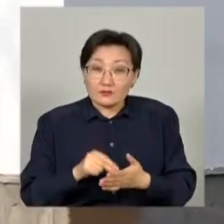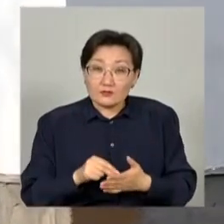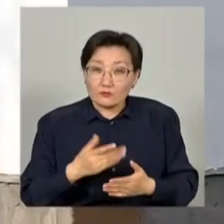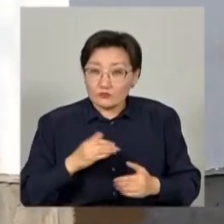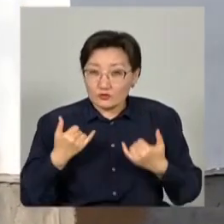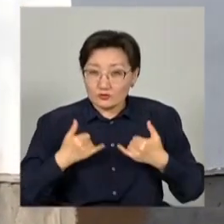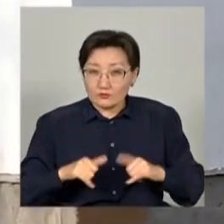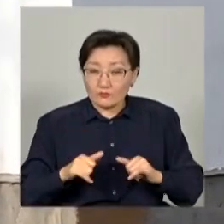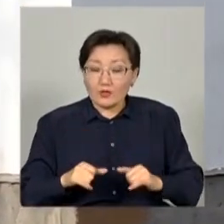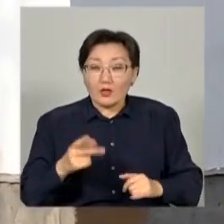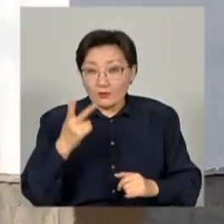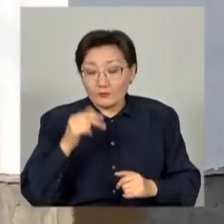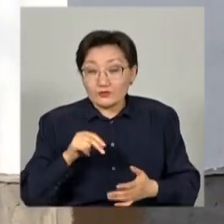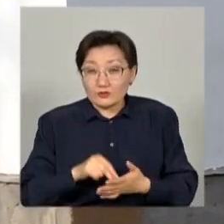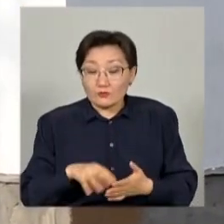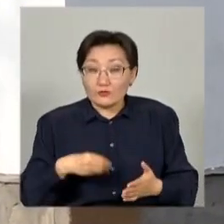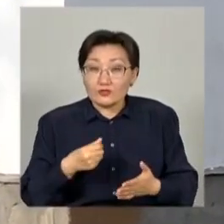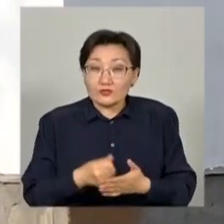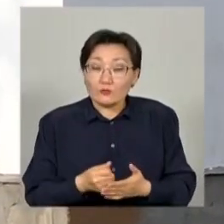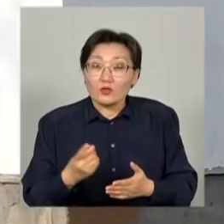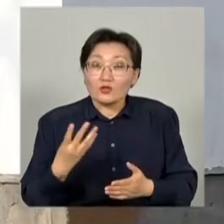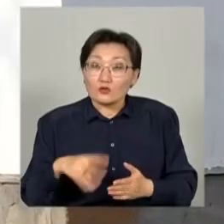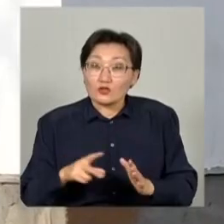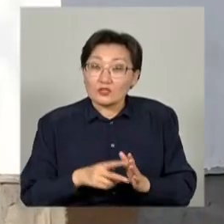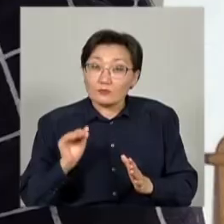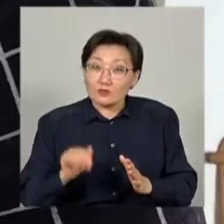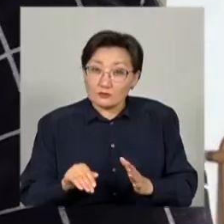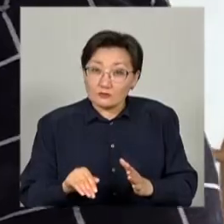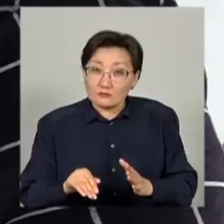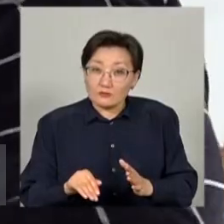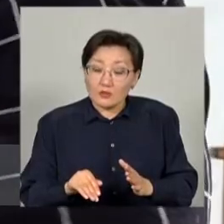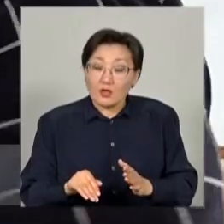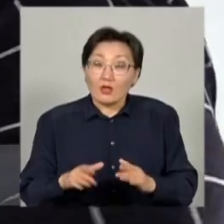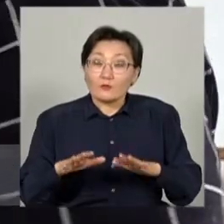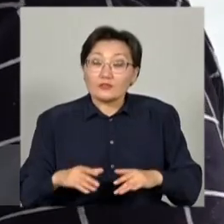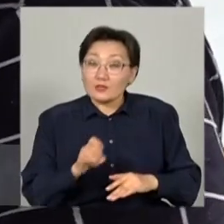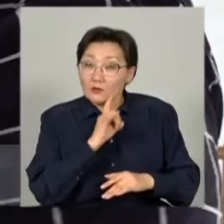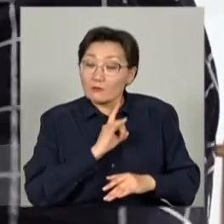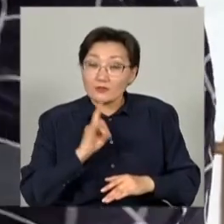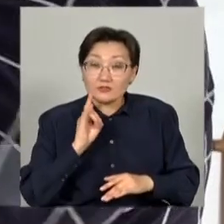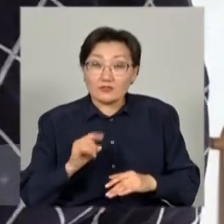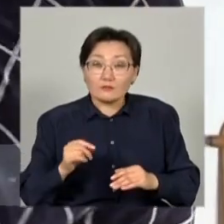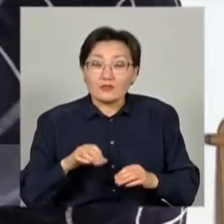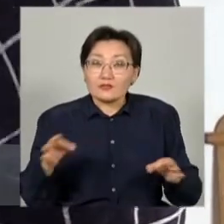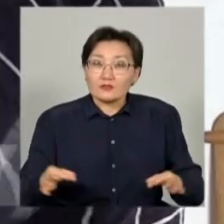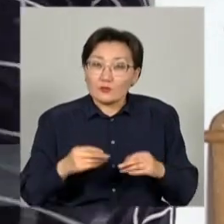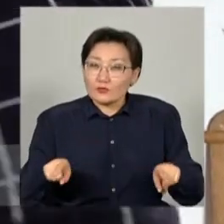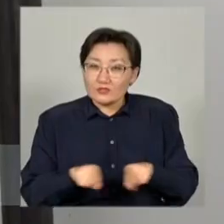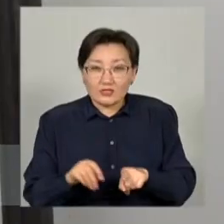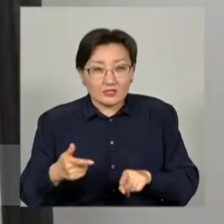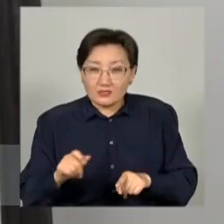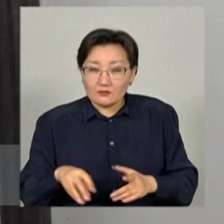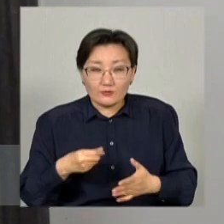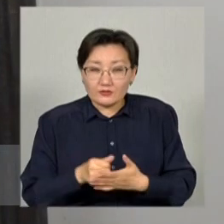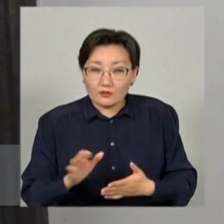удивил. Вместо привычной суммы отдать пришлось почти 47 тысяч. Местная жительница Клара Карабекова никогда столько за газ не